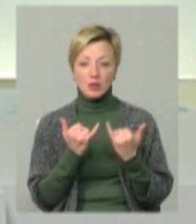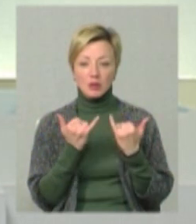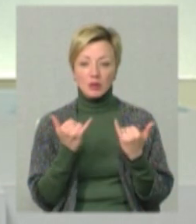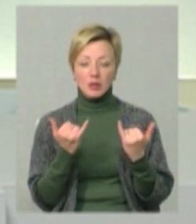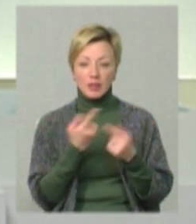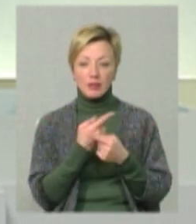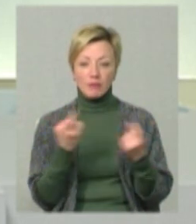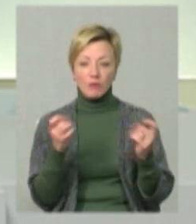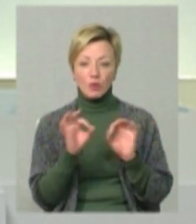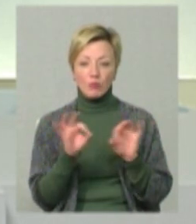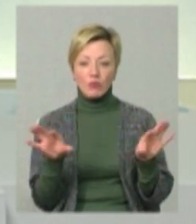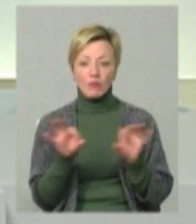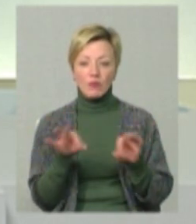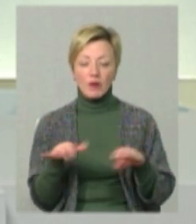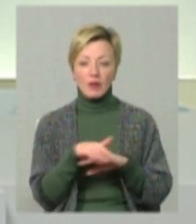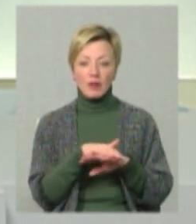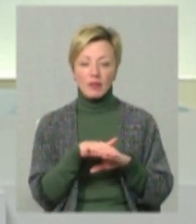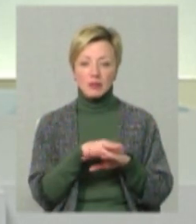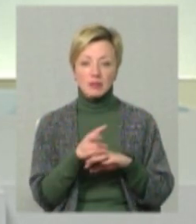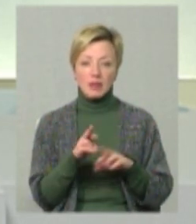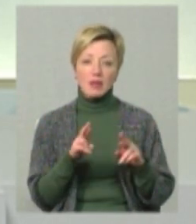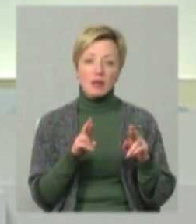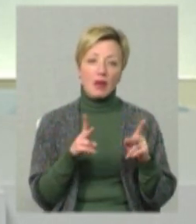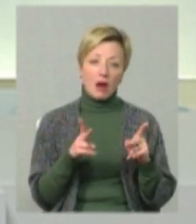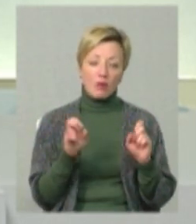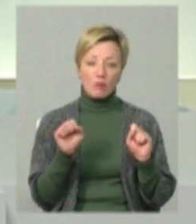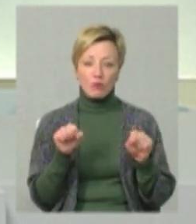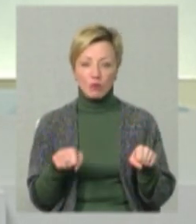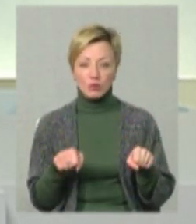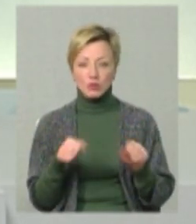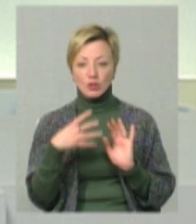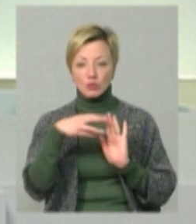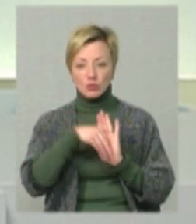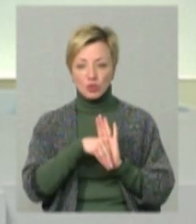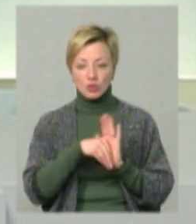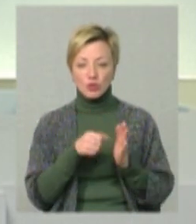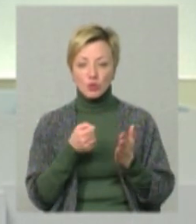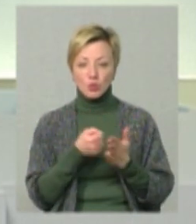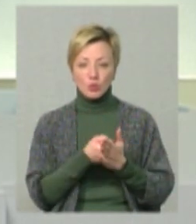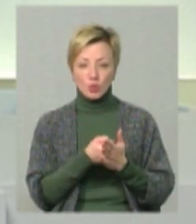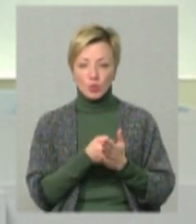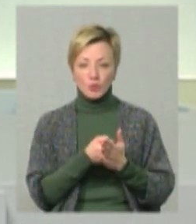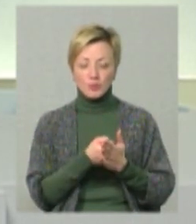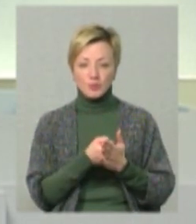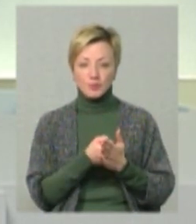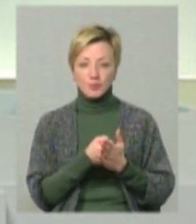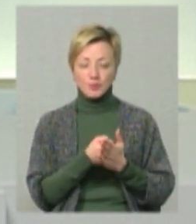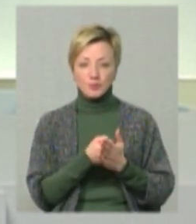для інформування населення, яким чином можна буде долучитись до